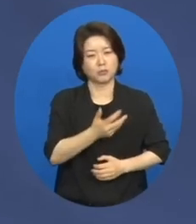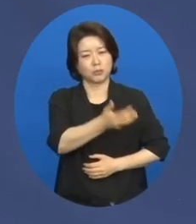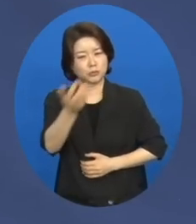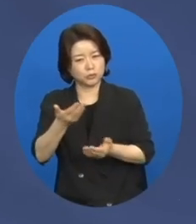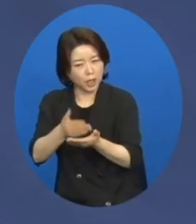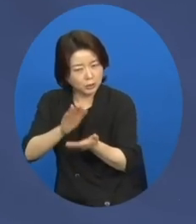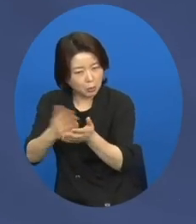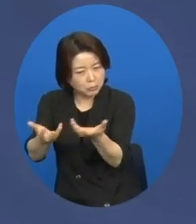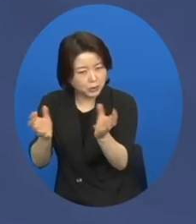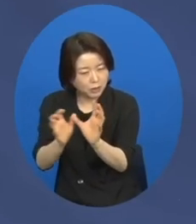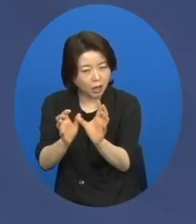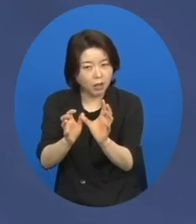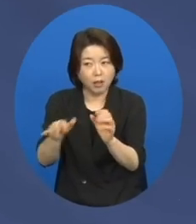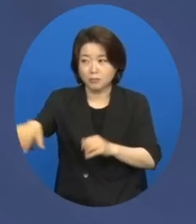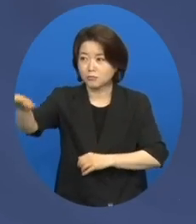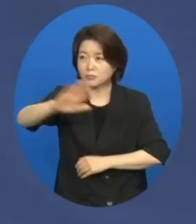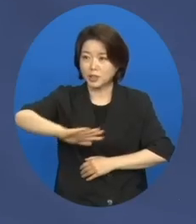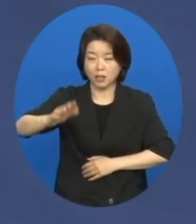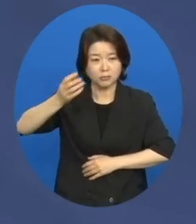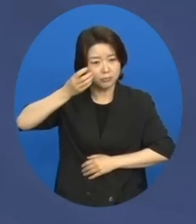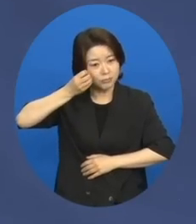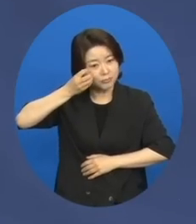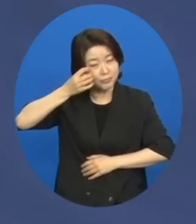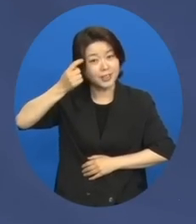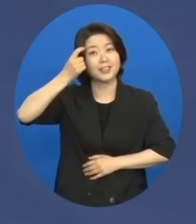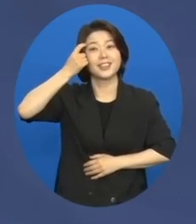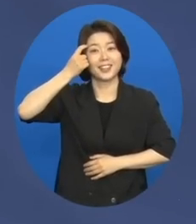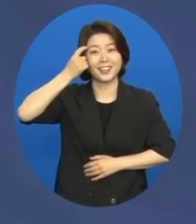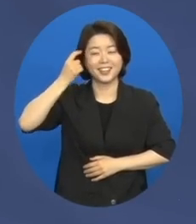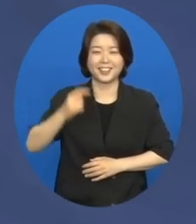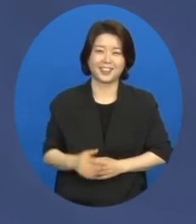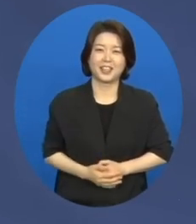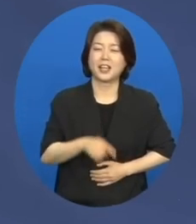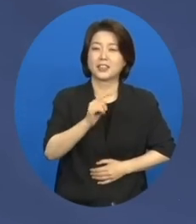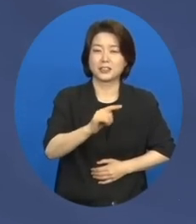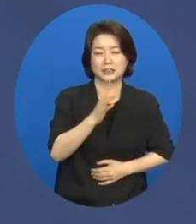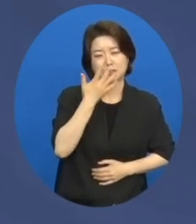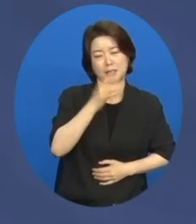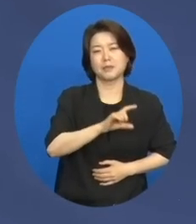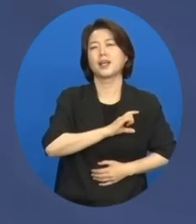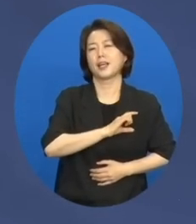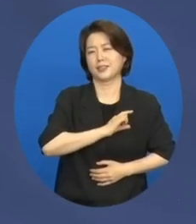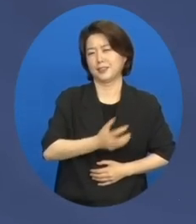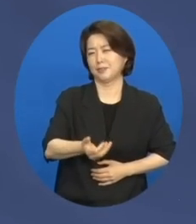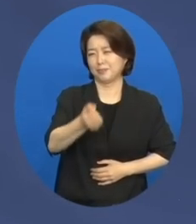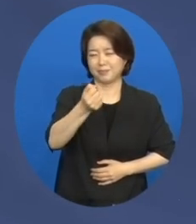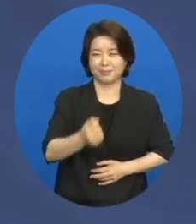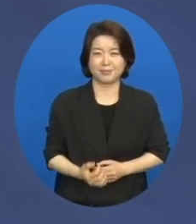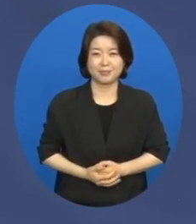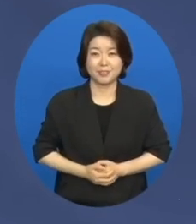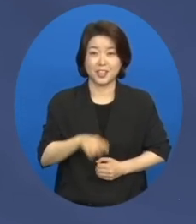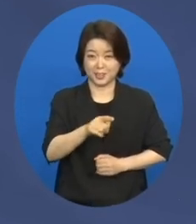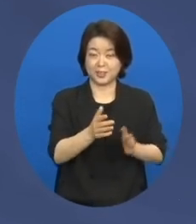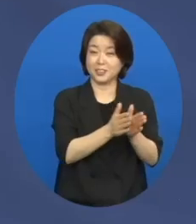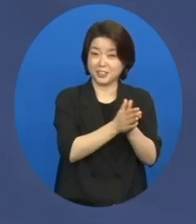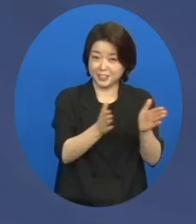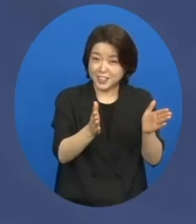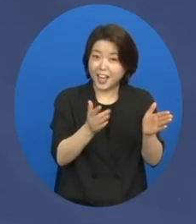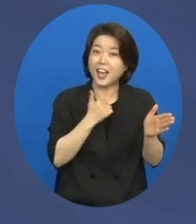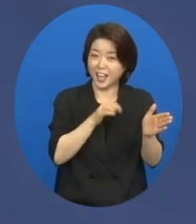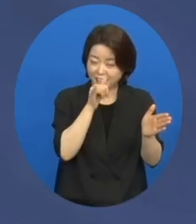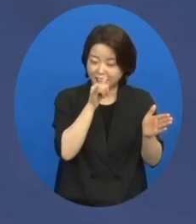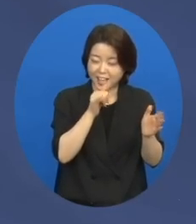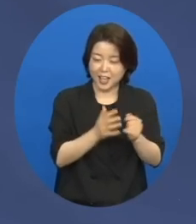뭐 여러 가지 상상과 추측을 하게 만드는 그런 애매모호한 이름을 가지고 시작을 했습니다.